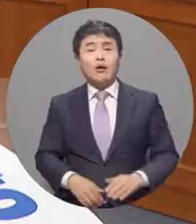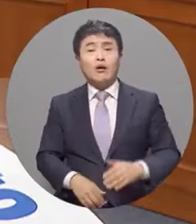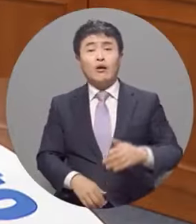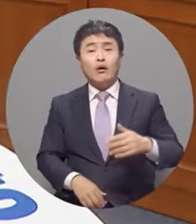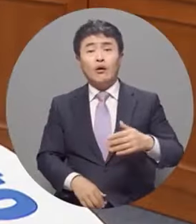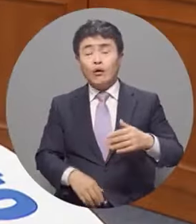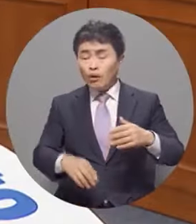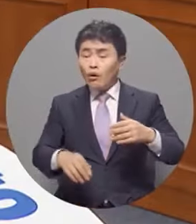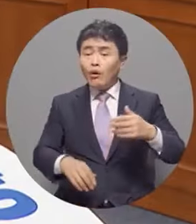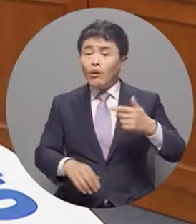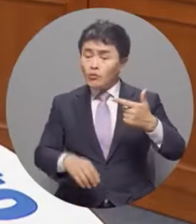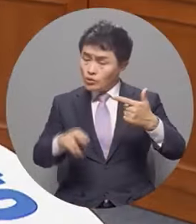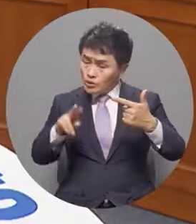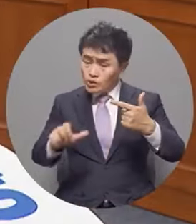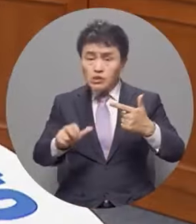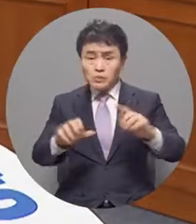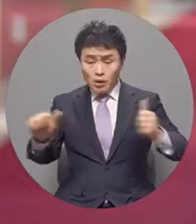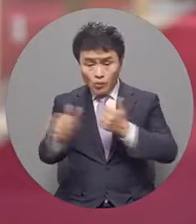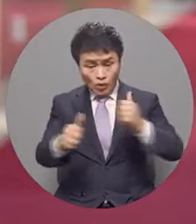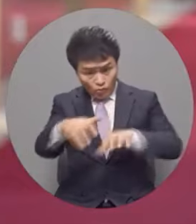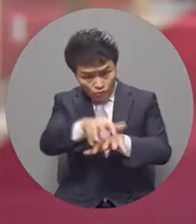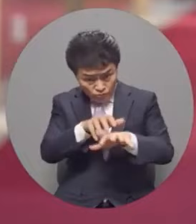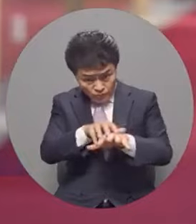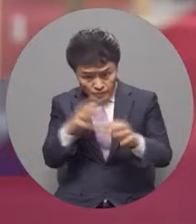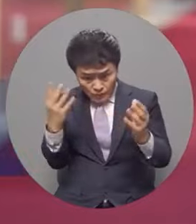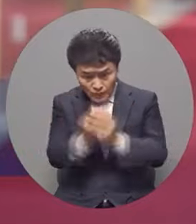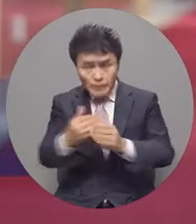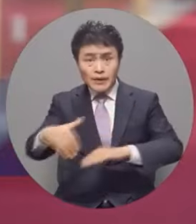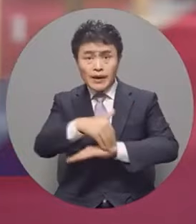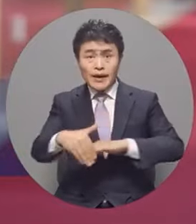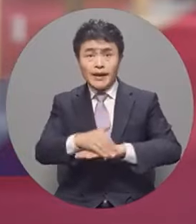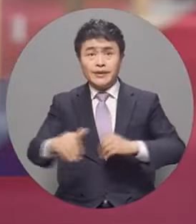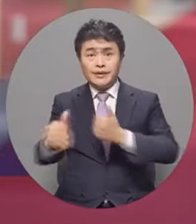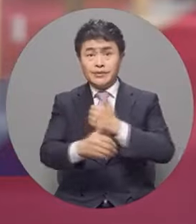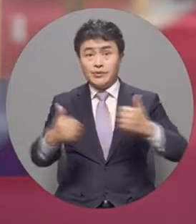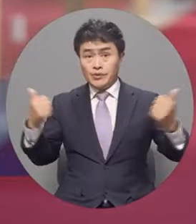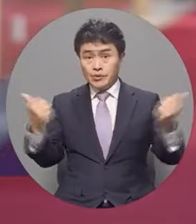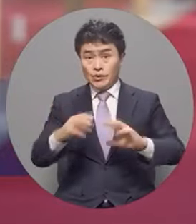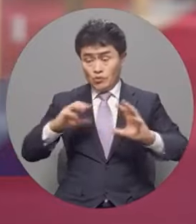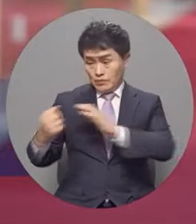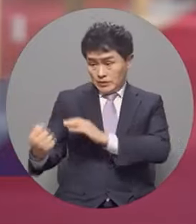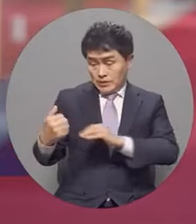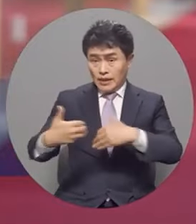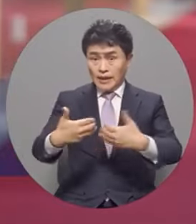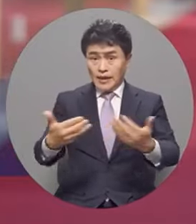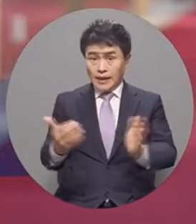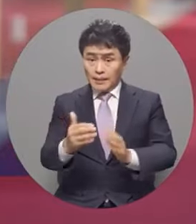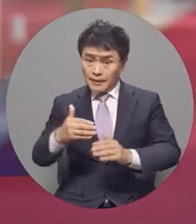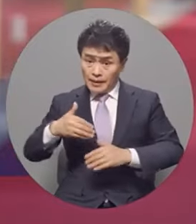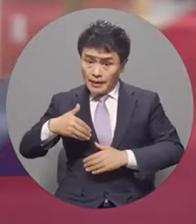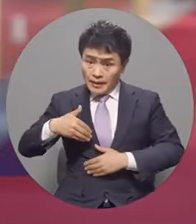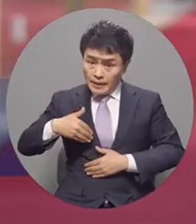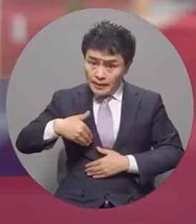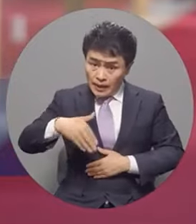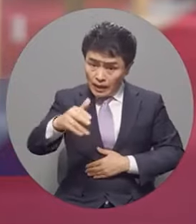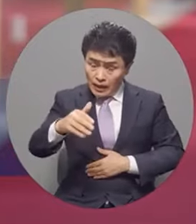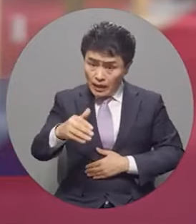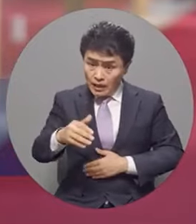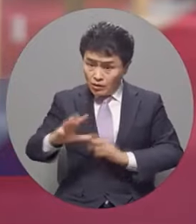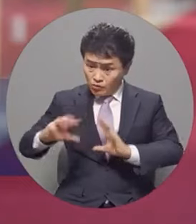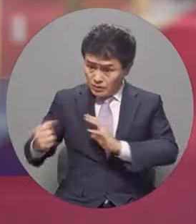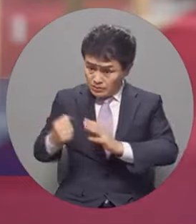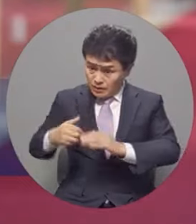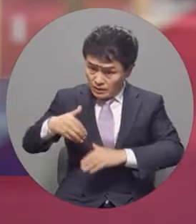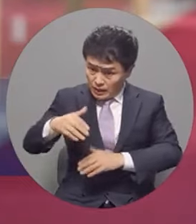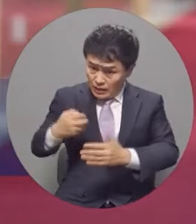열고 원구성을 마무리할 방침입니다. 의총에서 국민의힘이 나아갈 방향에 대한 결단,